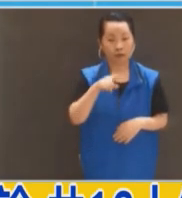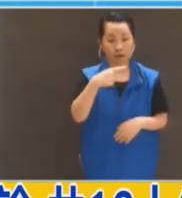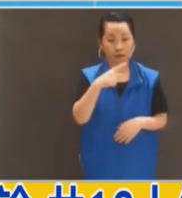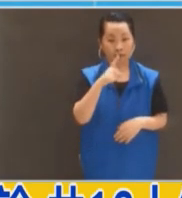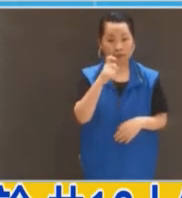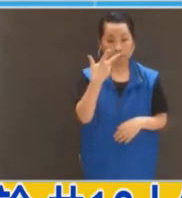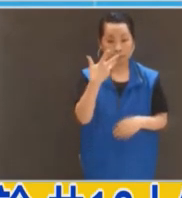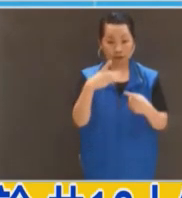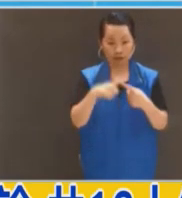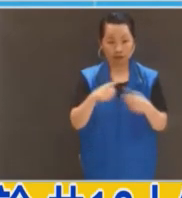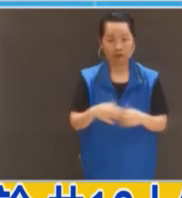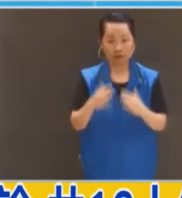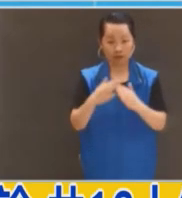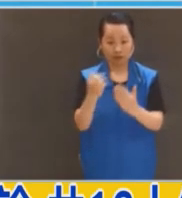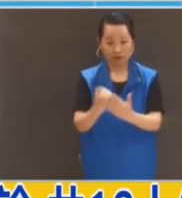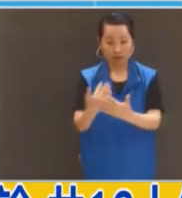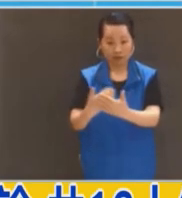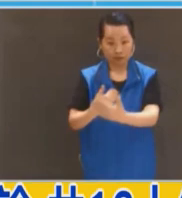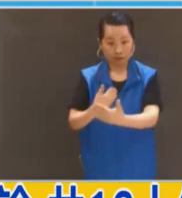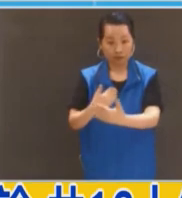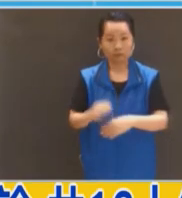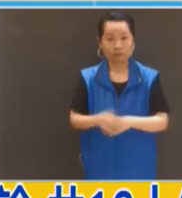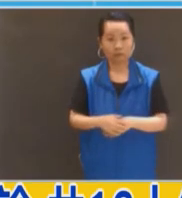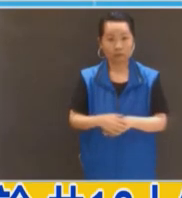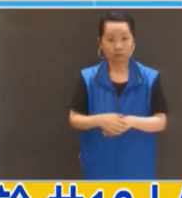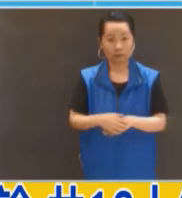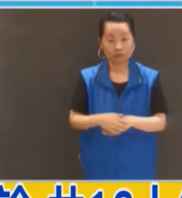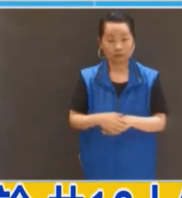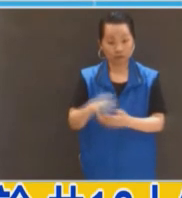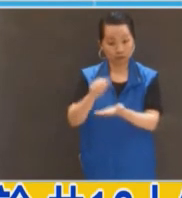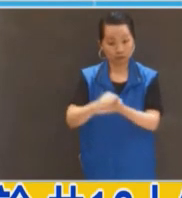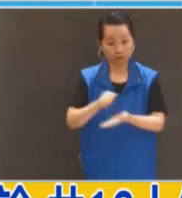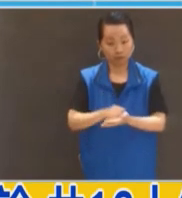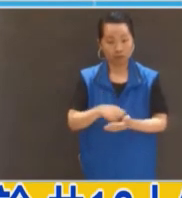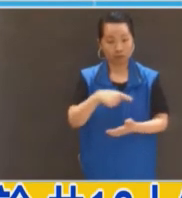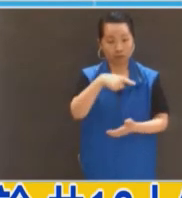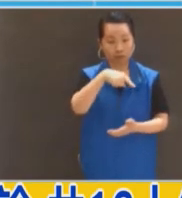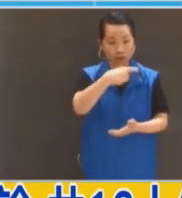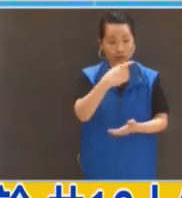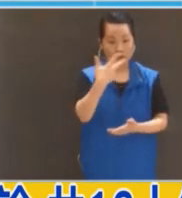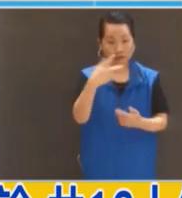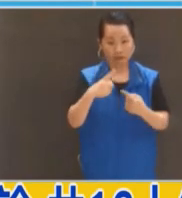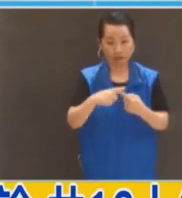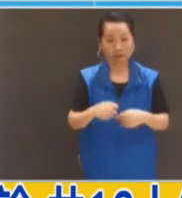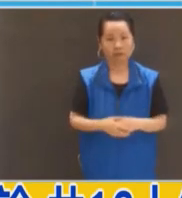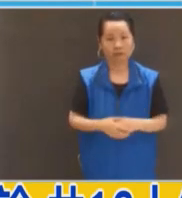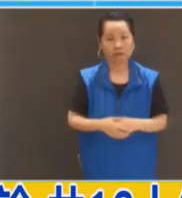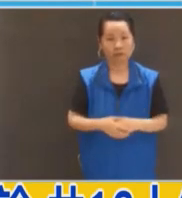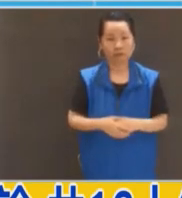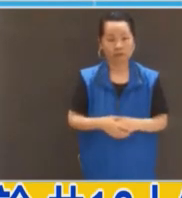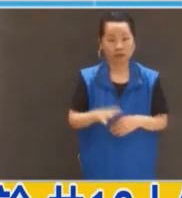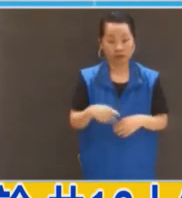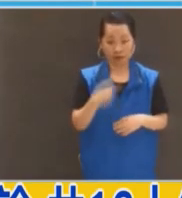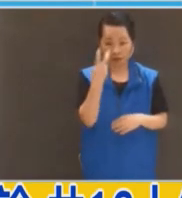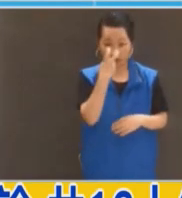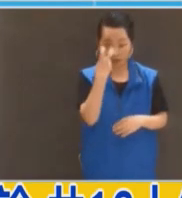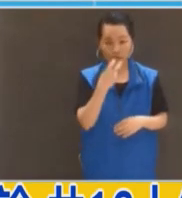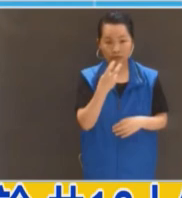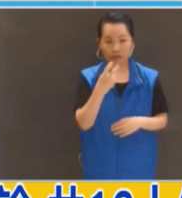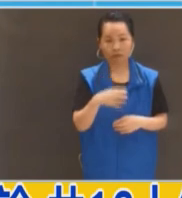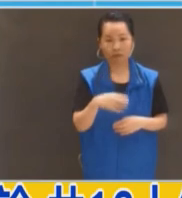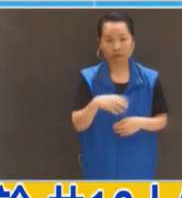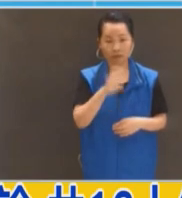118人，居家隔离就框列了107人，我们同步完成快筛有